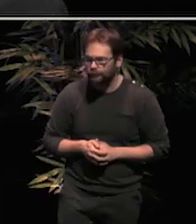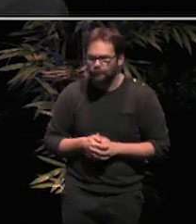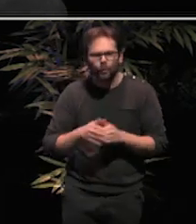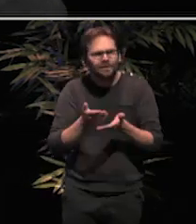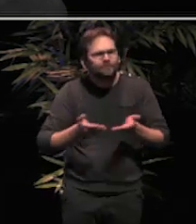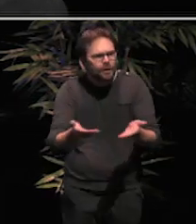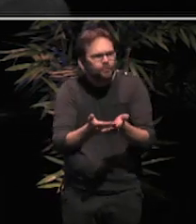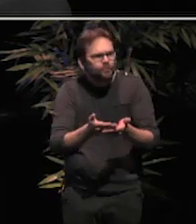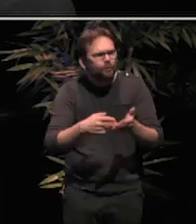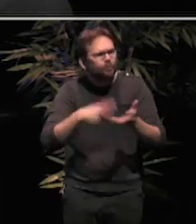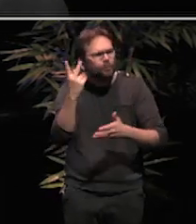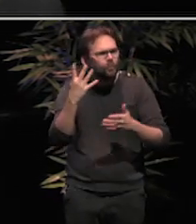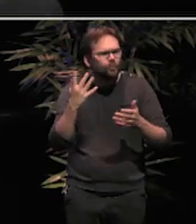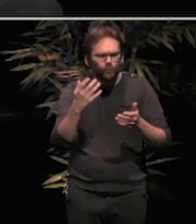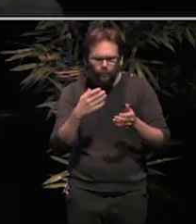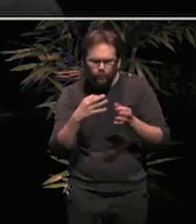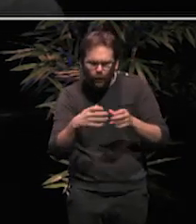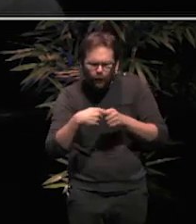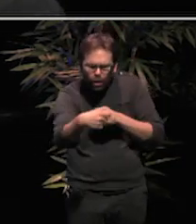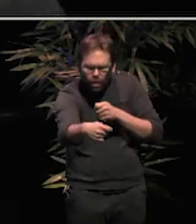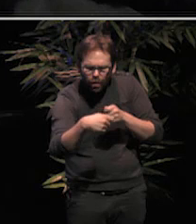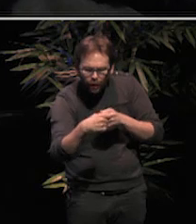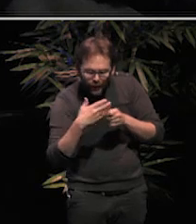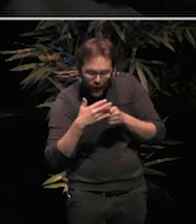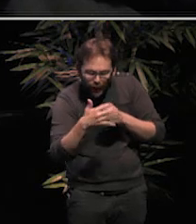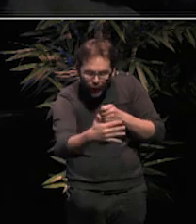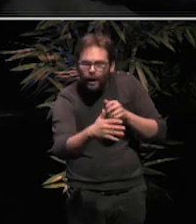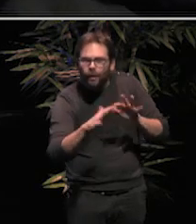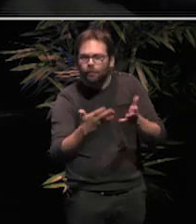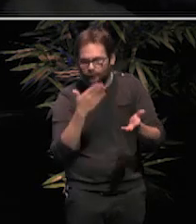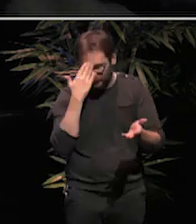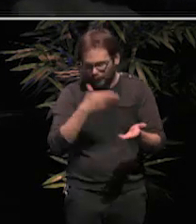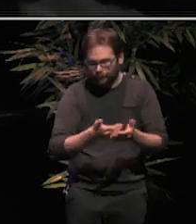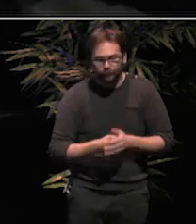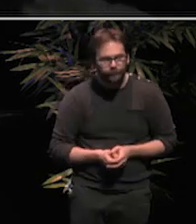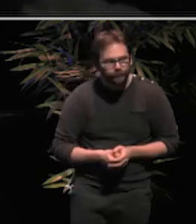à un peu plus long terme. Alors ce que tu décris, moi, c'est ce que j'appelle